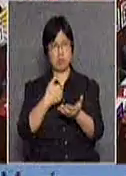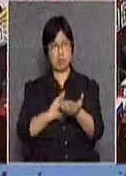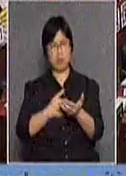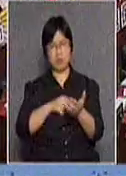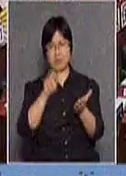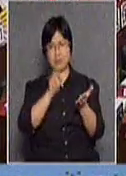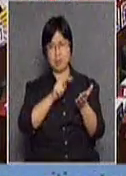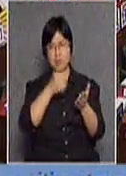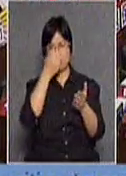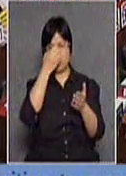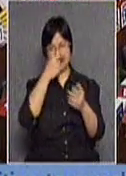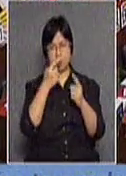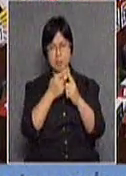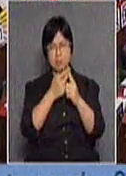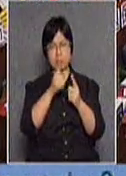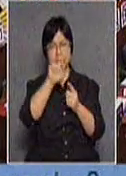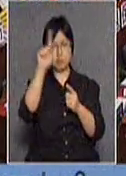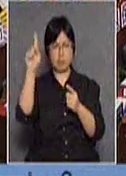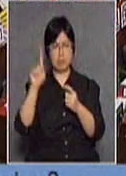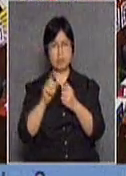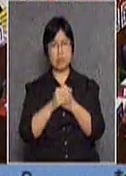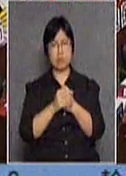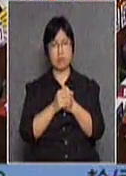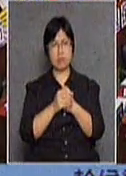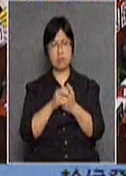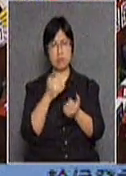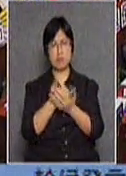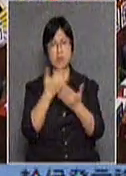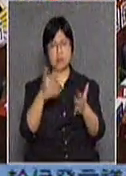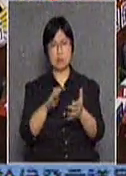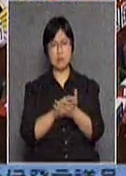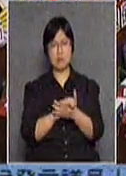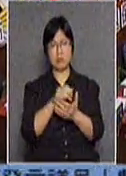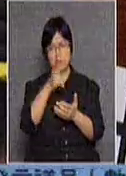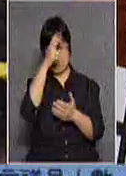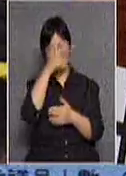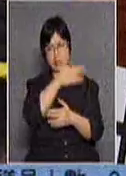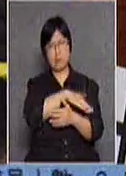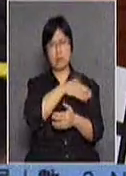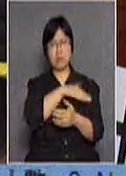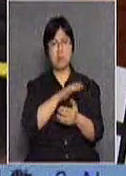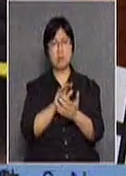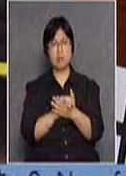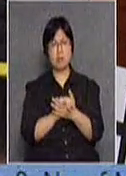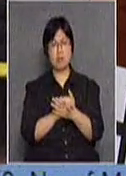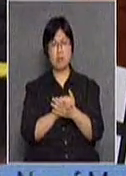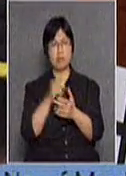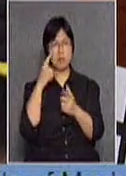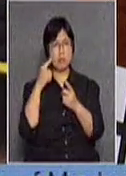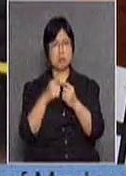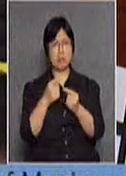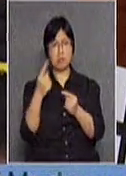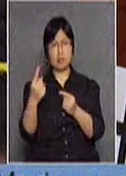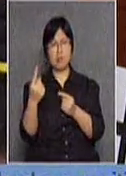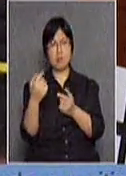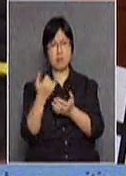看香港人怎樣死了啊，政府都不理啊！台灣一個人命，